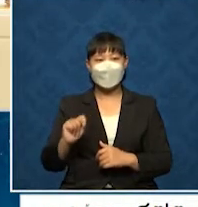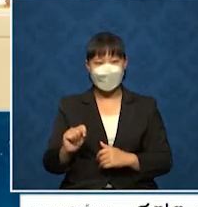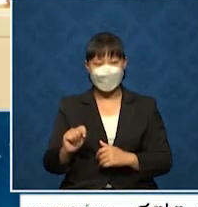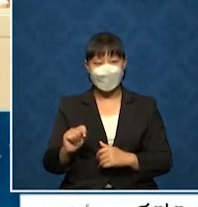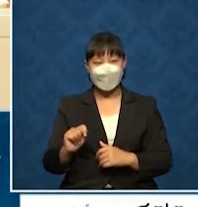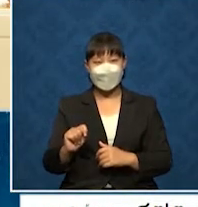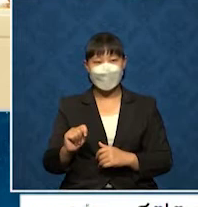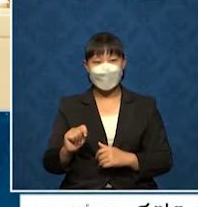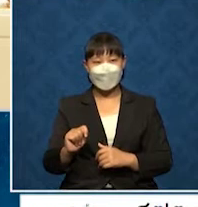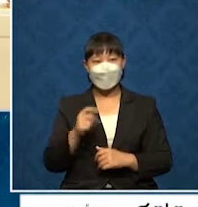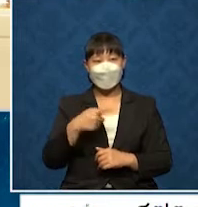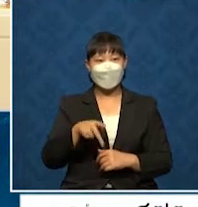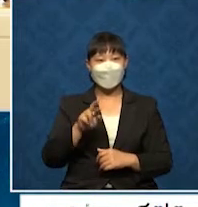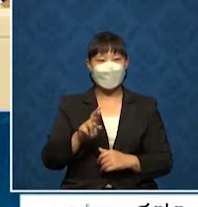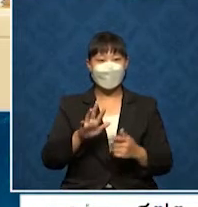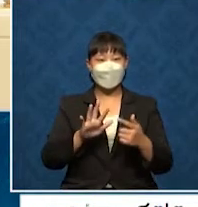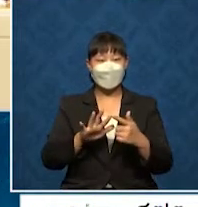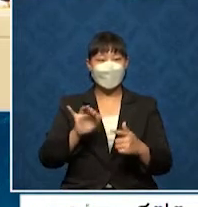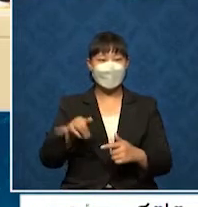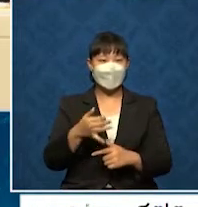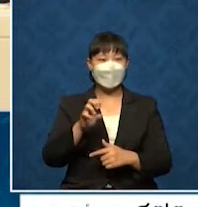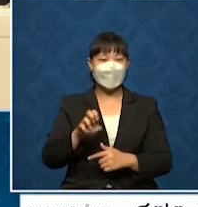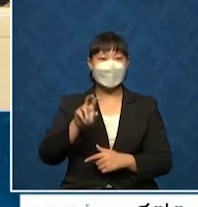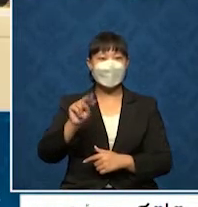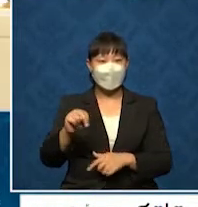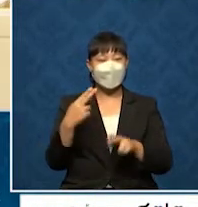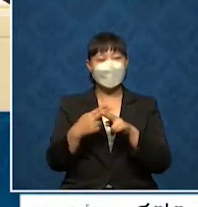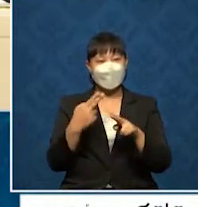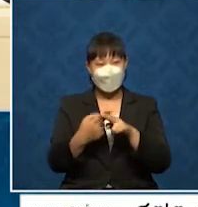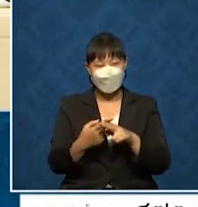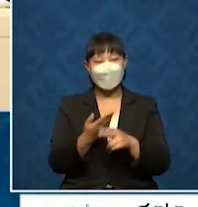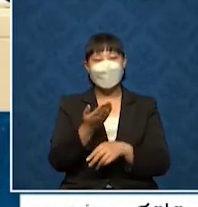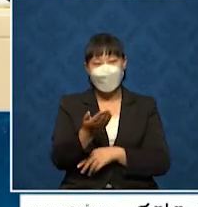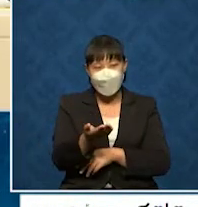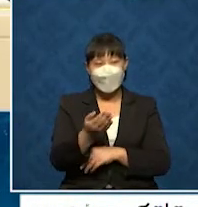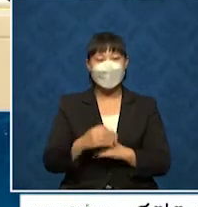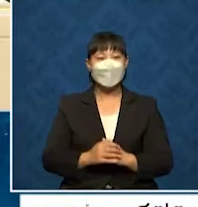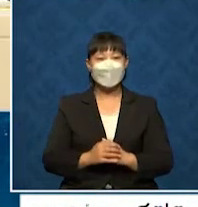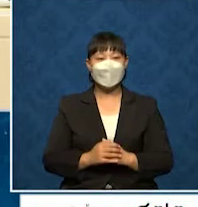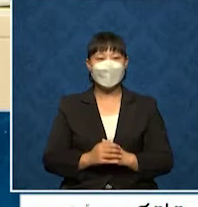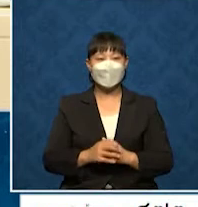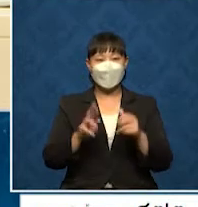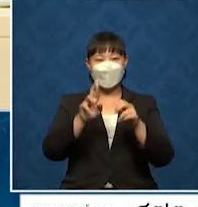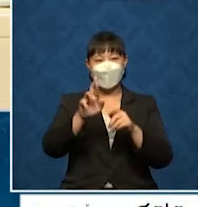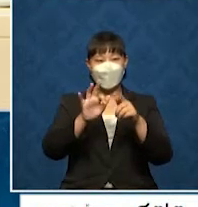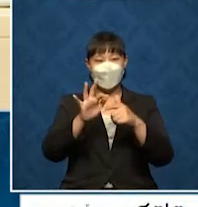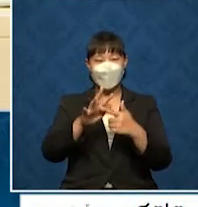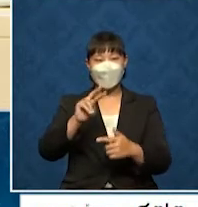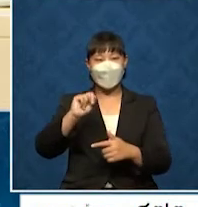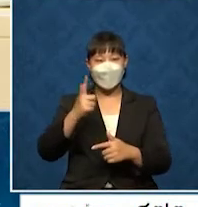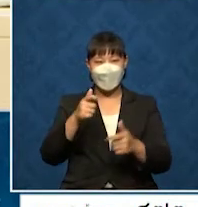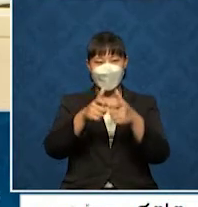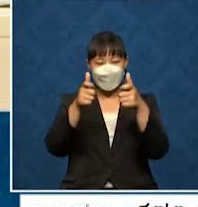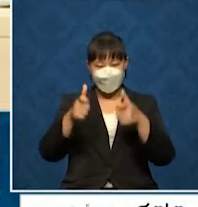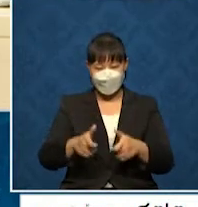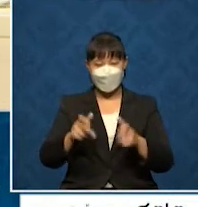อกประจินจันตองขออนุญาตได้เอ่ยนามว่าได้มีร่างของประมวลกฎหม